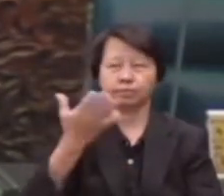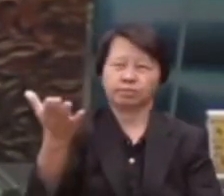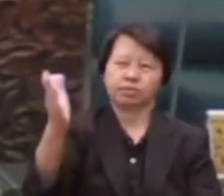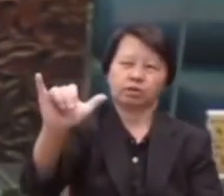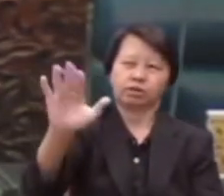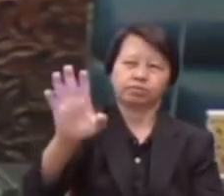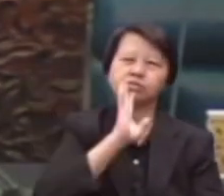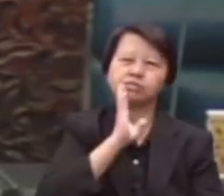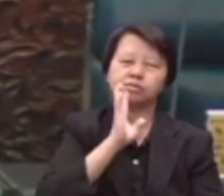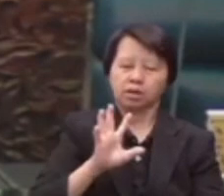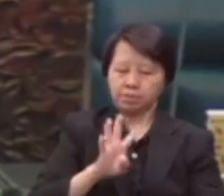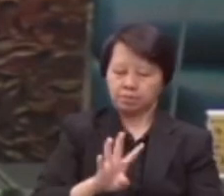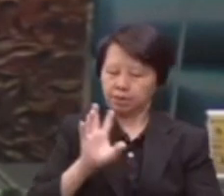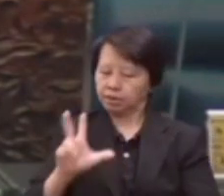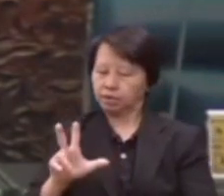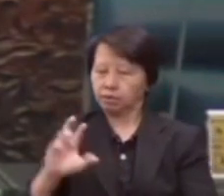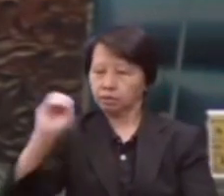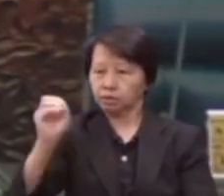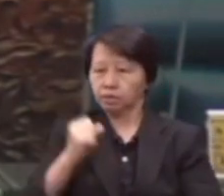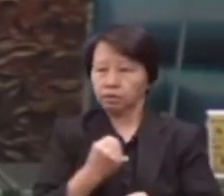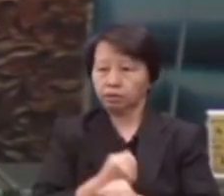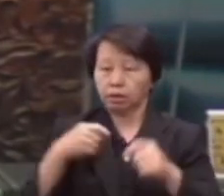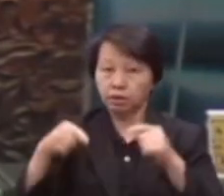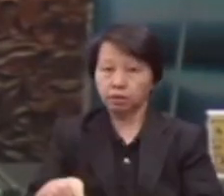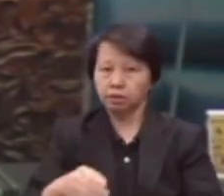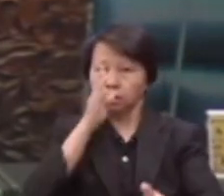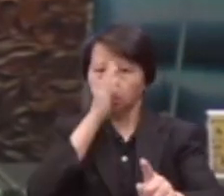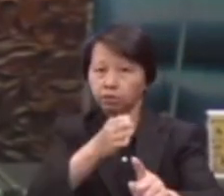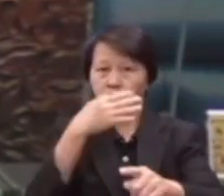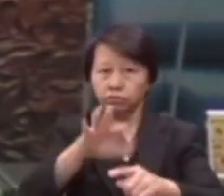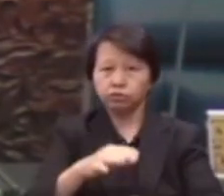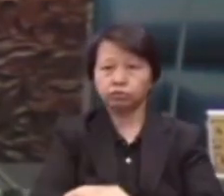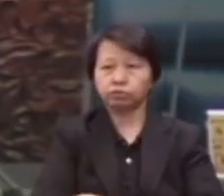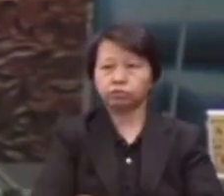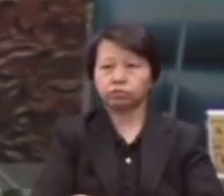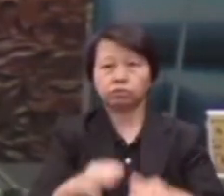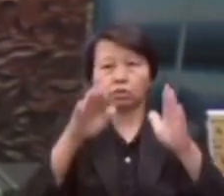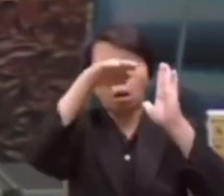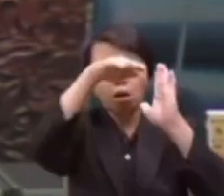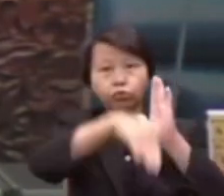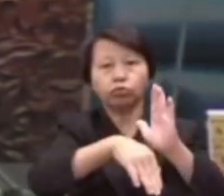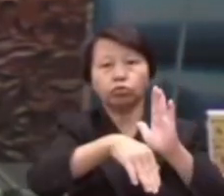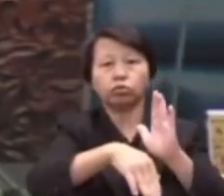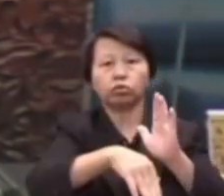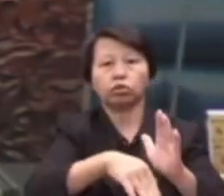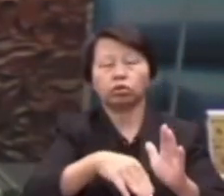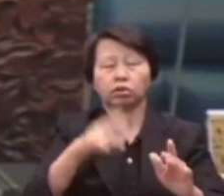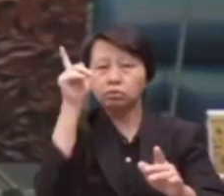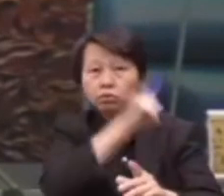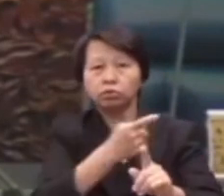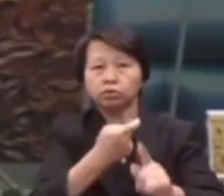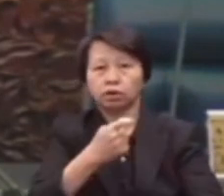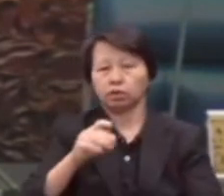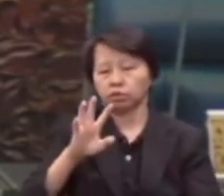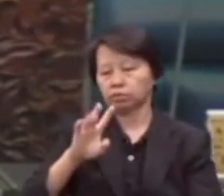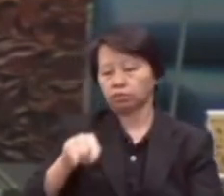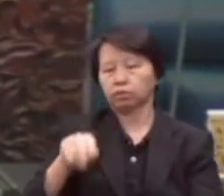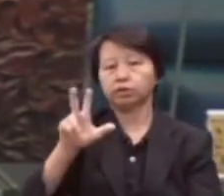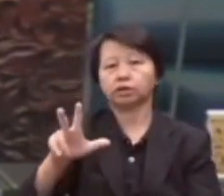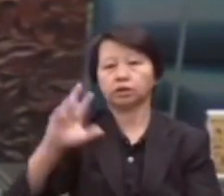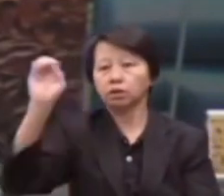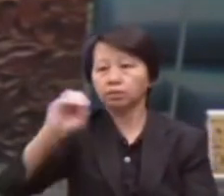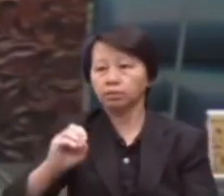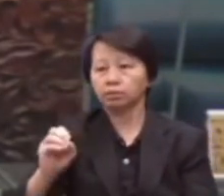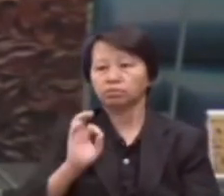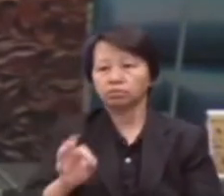tadi 43% tahun ini sasarannya, bermakna sudah menurun tu. Kesan di bawah tu lebih teruk daripada 43%, kalau